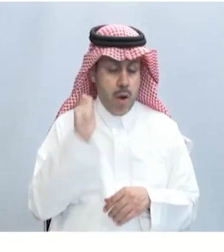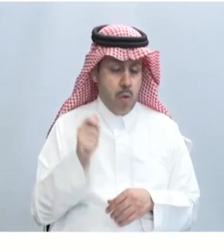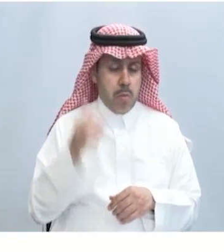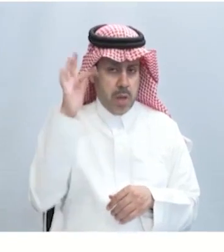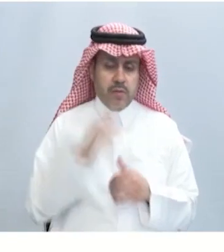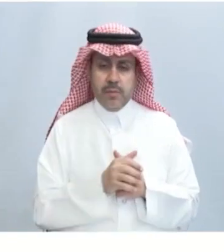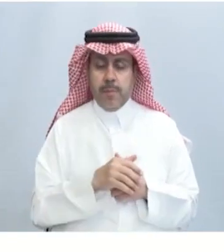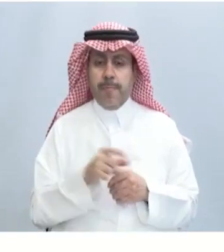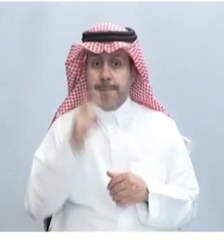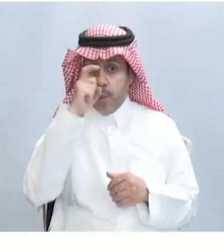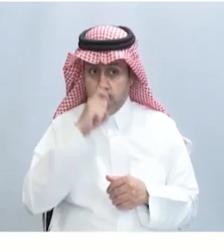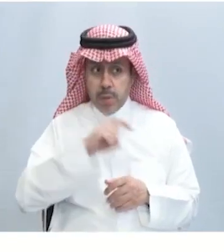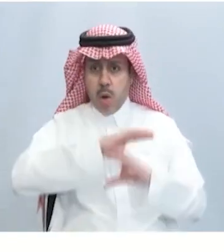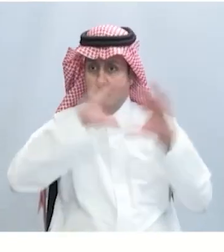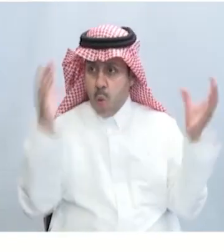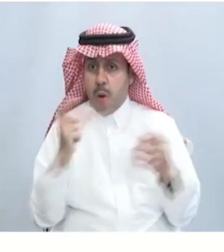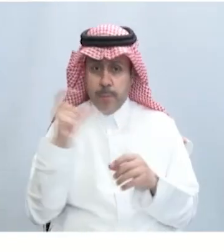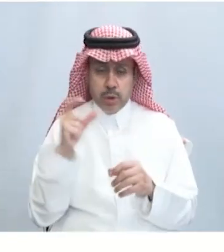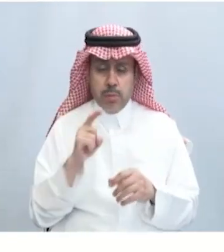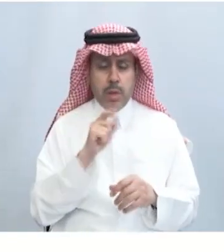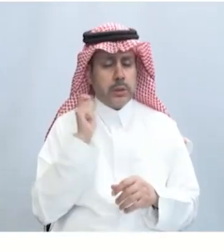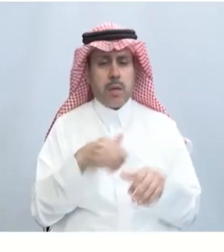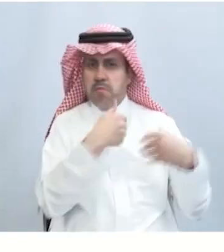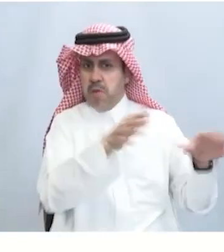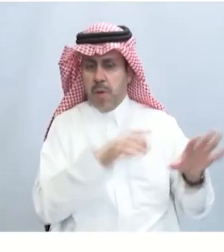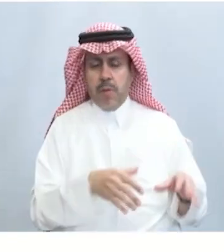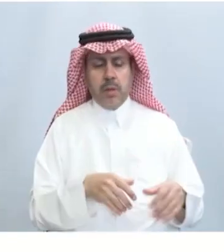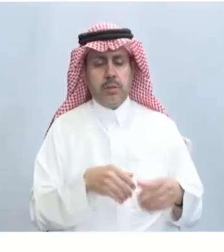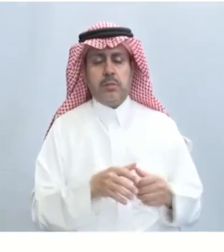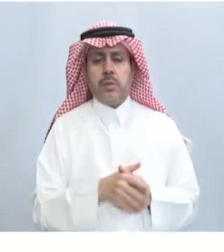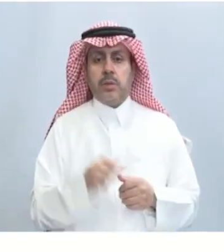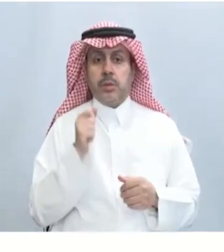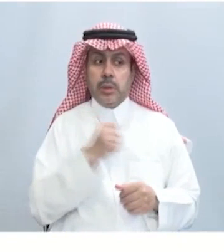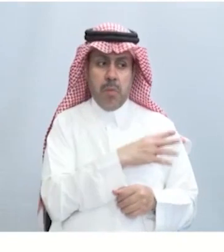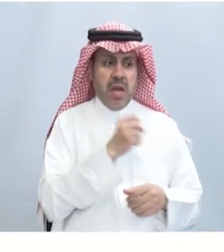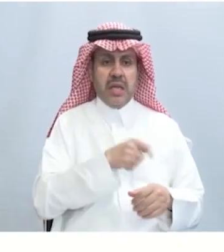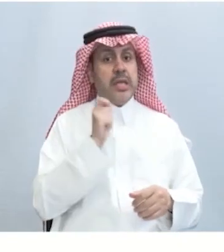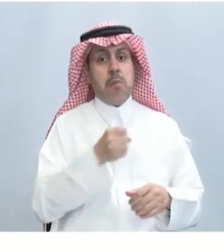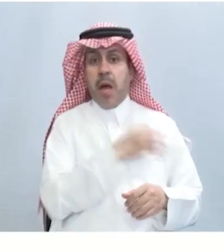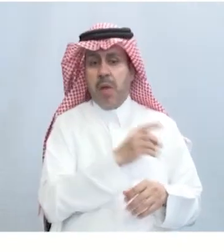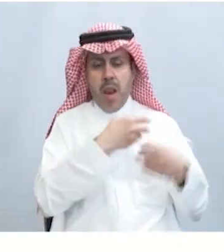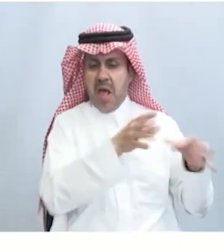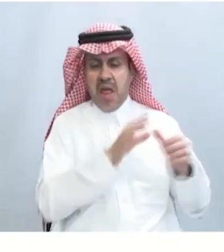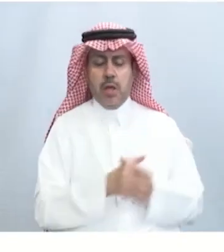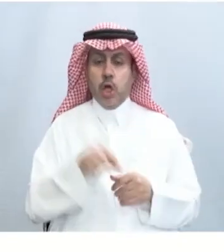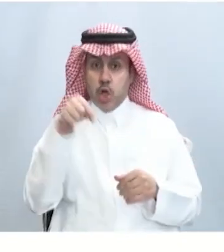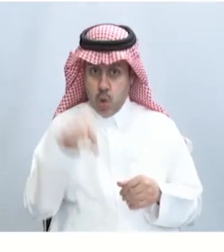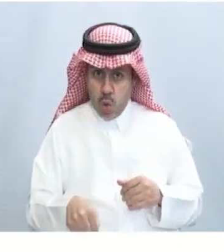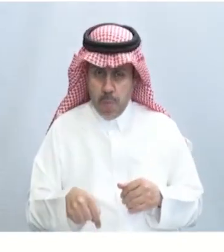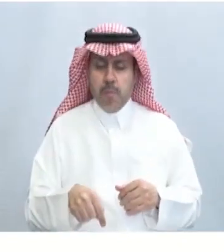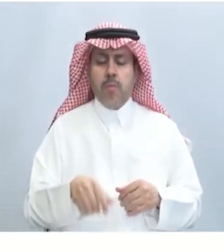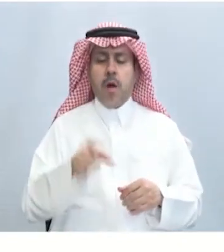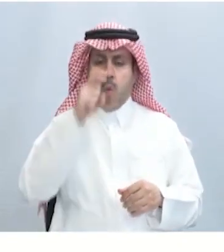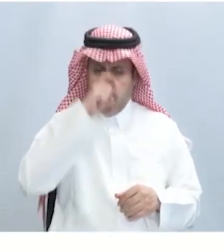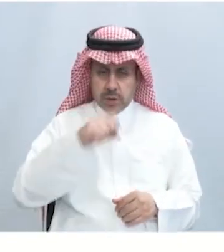المسلمين الا يتحاكموا اليهم اذا لم يعدلوا عنها الى الحكم بالشرع واليوم ولله الحمد قد نصب ولي